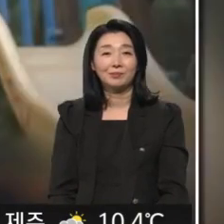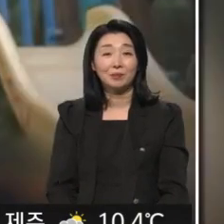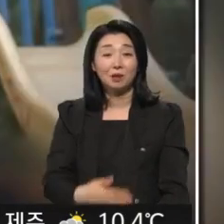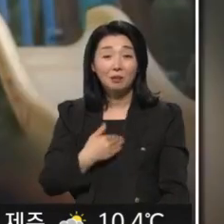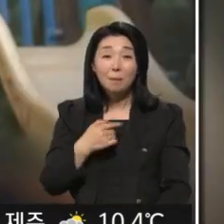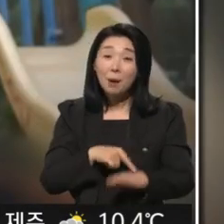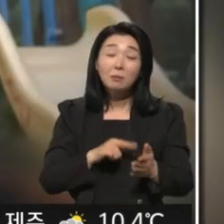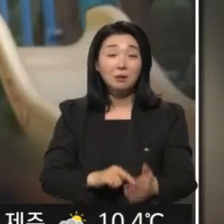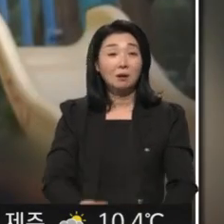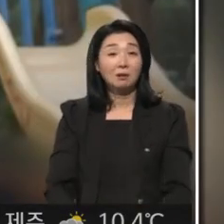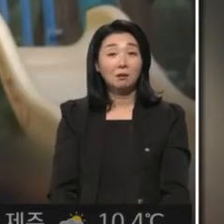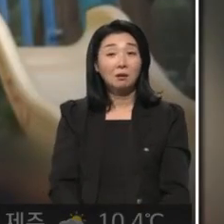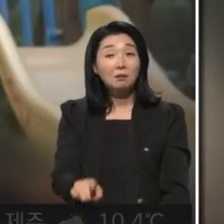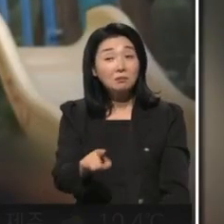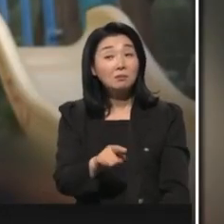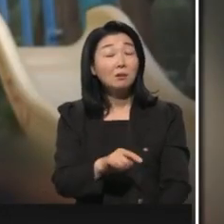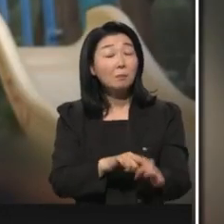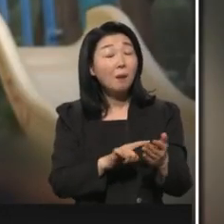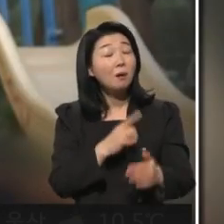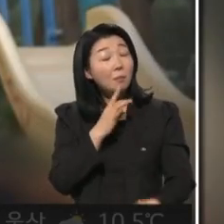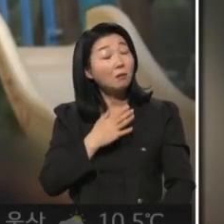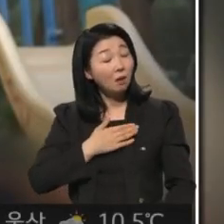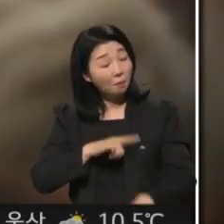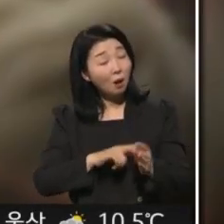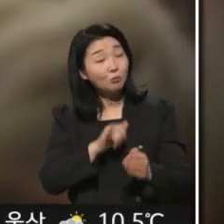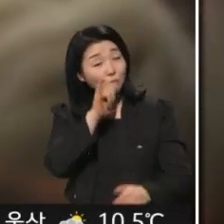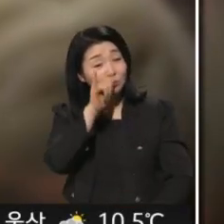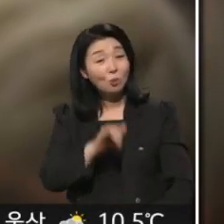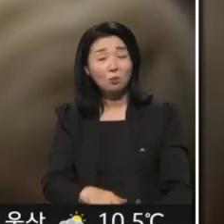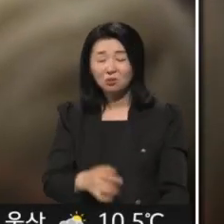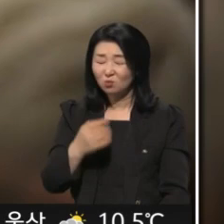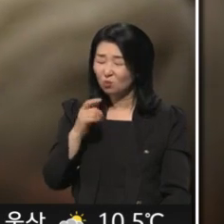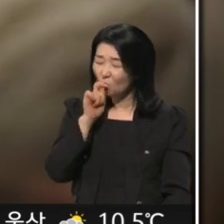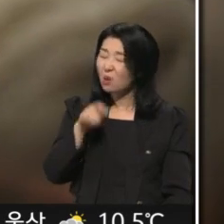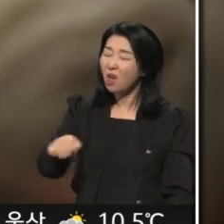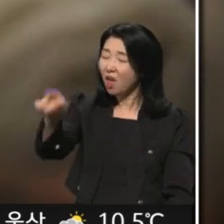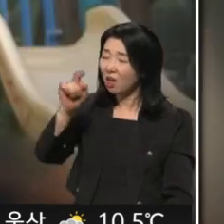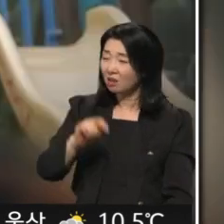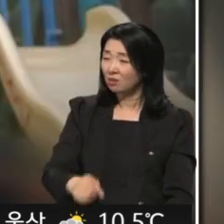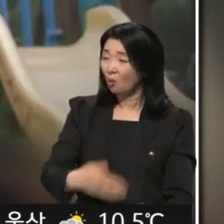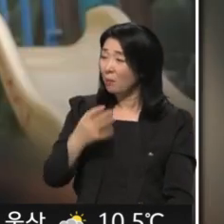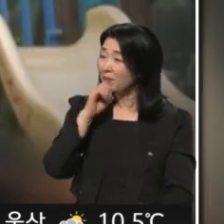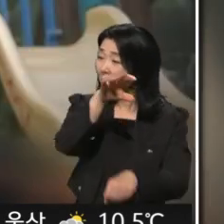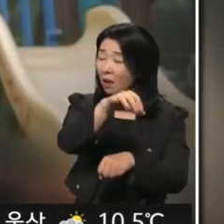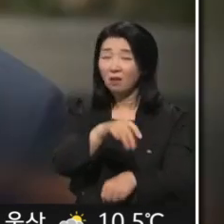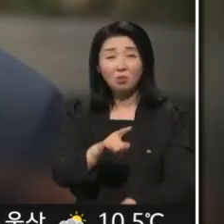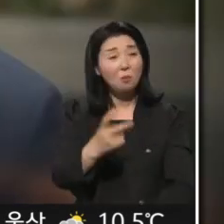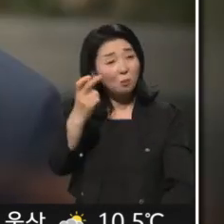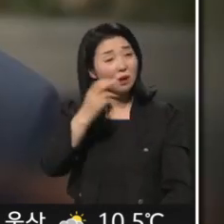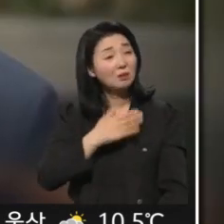맘이다. 네 맘만 있나? 내 맘도 있어. 시끄러. 오빠한테 들른다. 너만